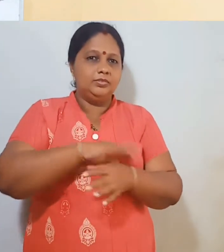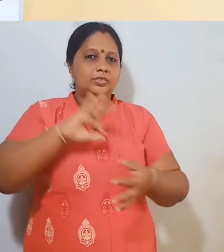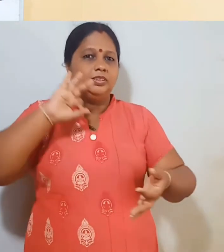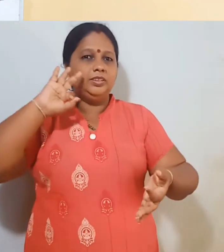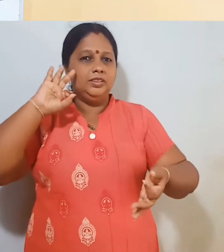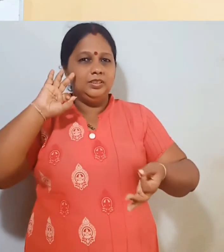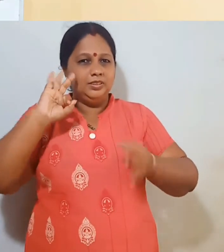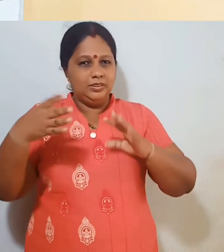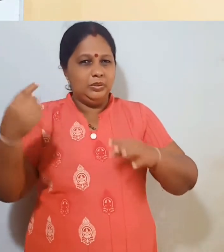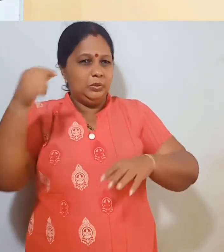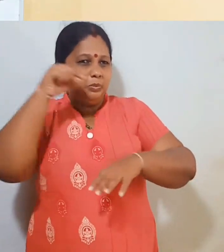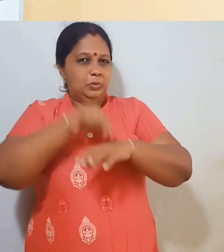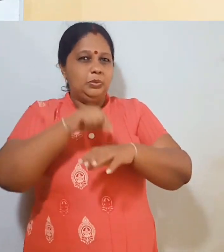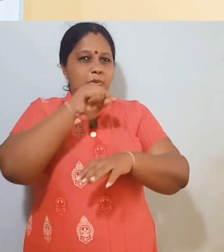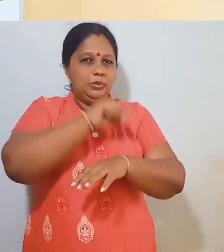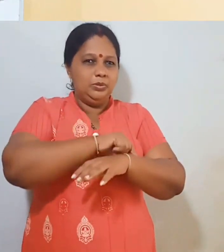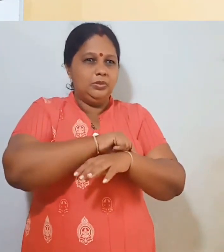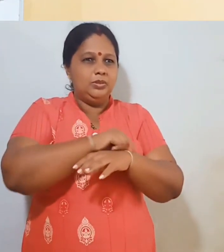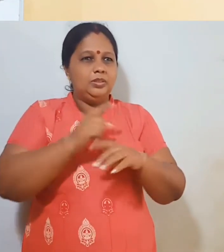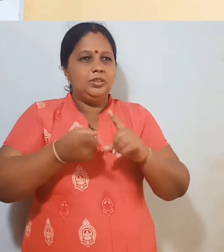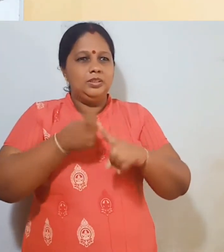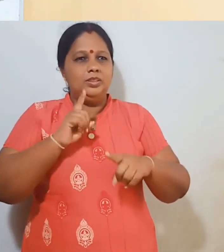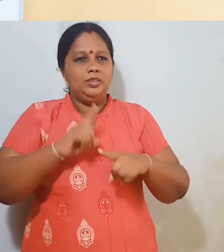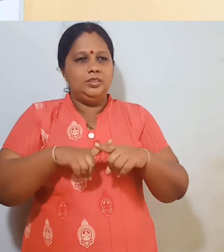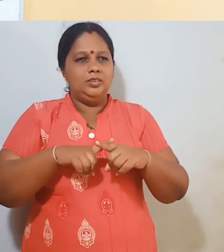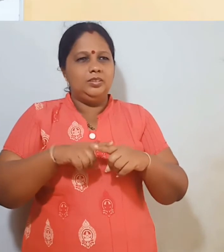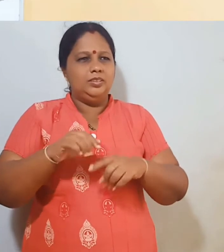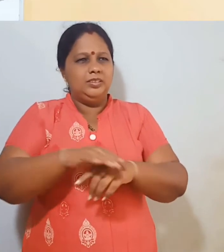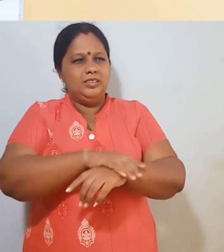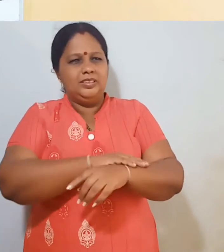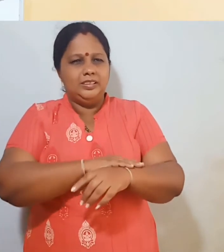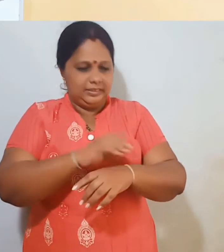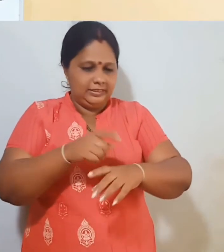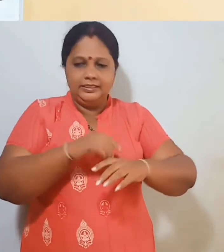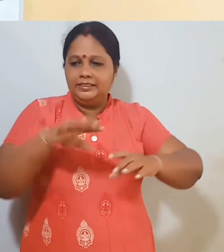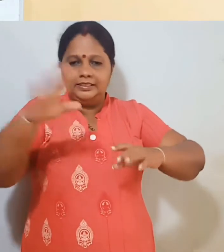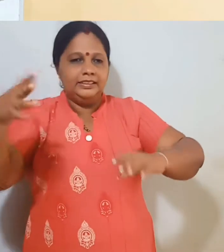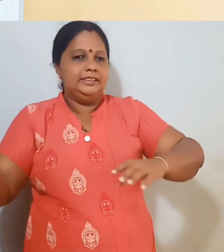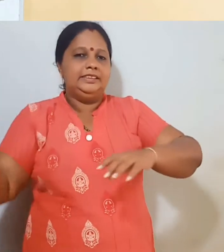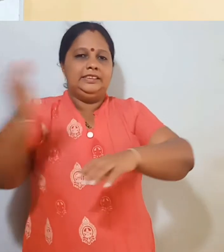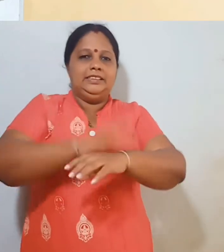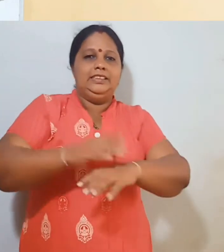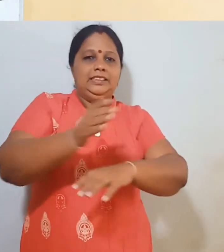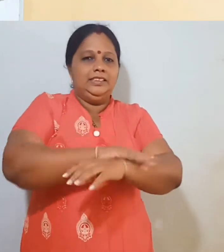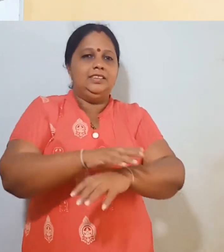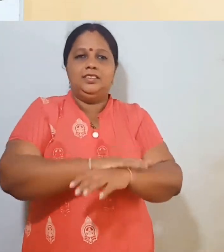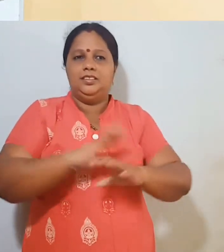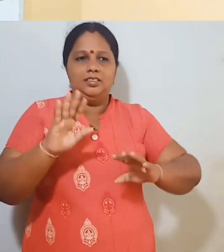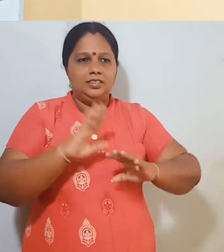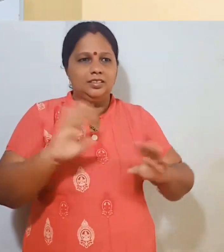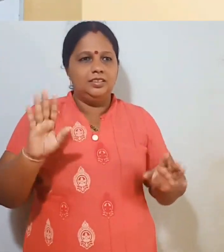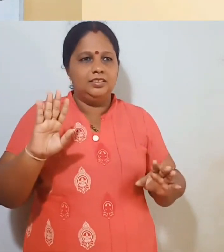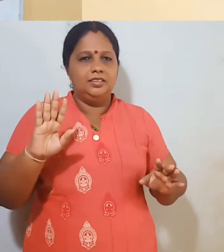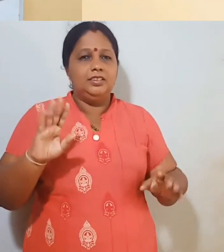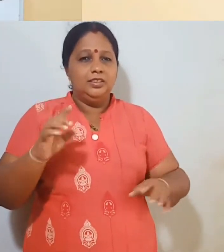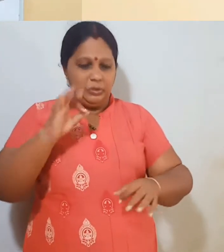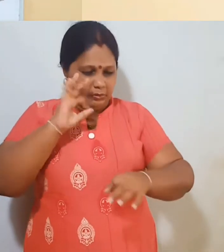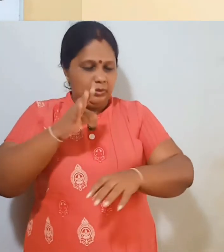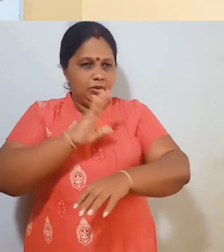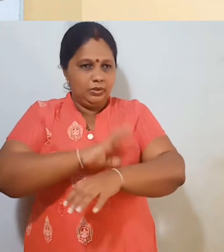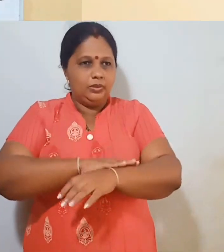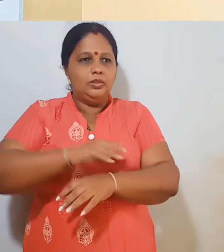சொல்றது அப்படியானதுக்கு என்ன செய்வாங்கன்னா உடனே அந்த பேஸ்ட் அது இது இன்னும் எல்லாம் அள்ளி பூசுவாங்க இது செய்வாங்க. அது ஒன்றும் செய்யாதீங்க. டப்பை